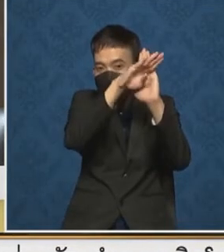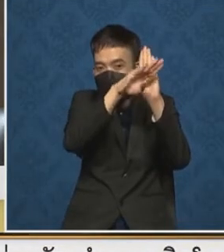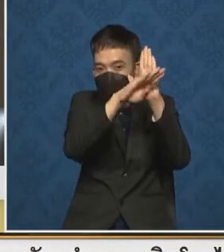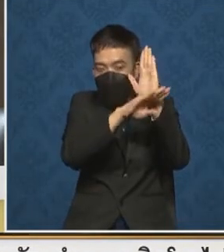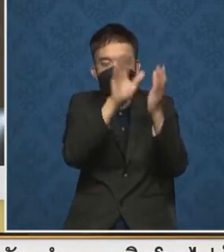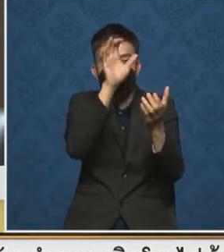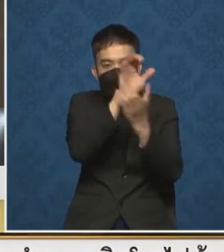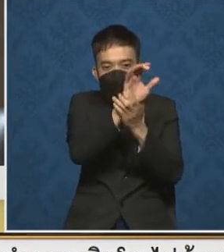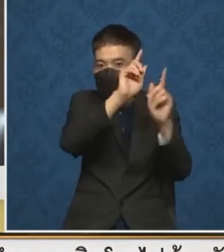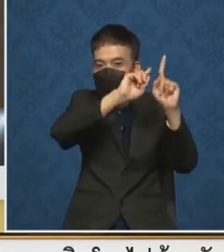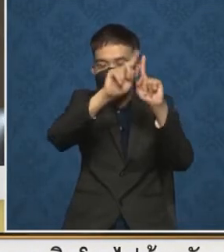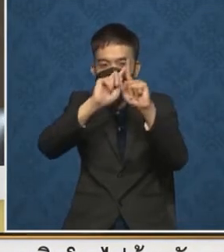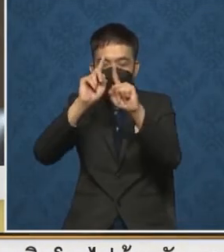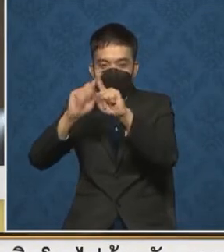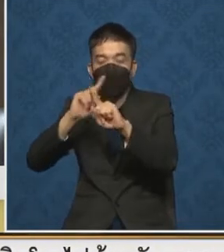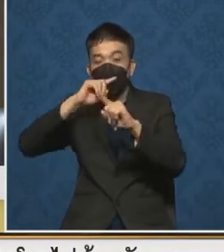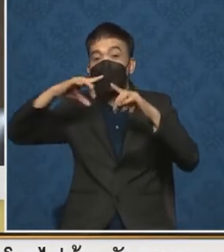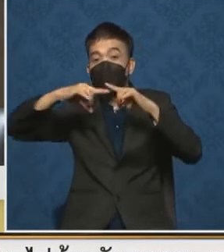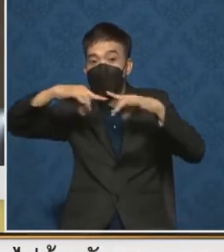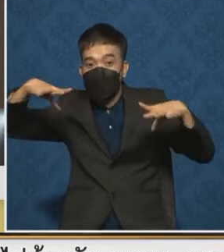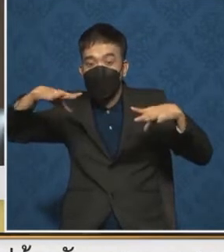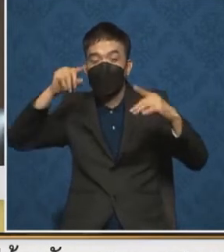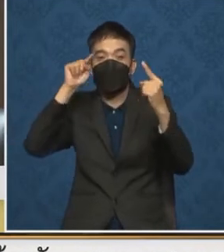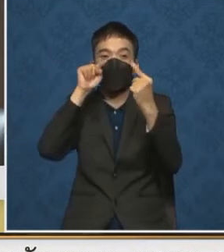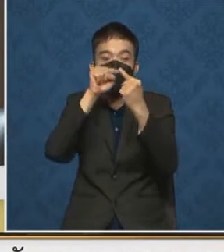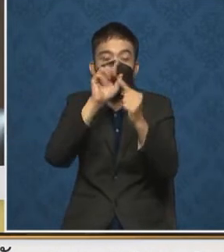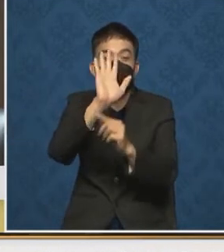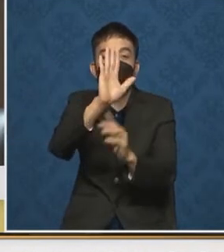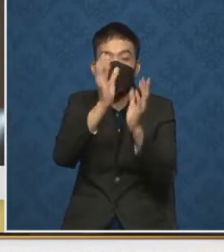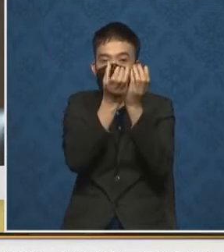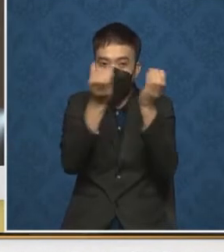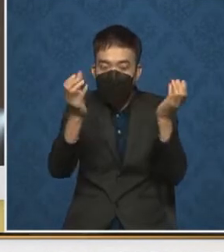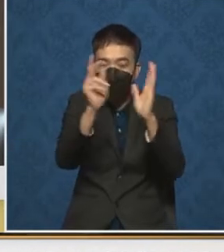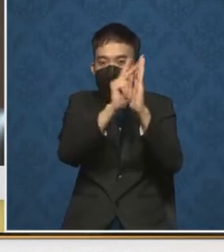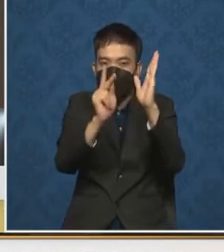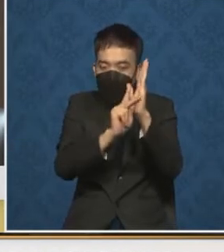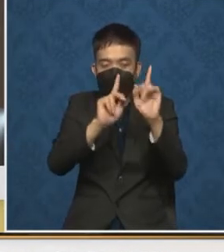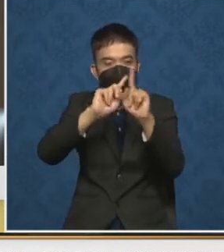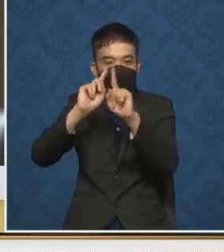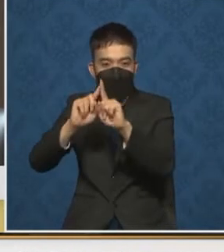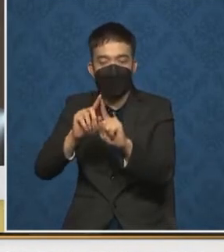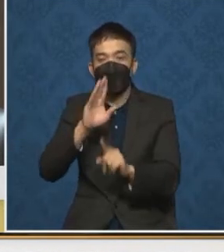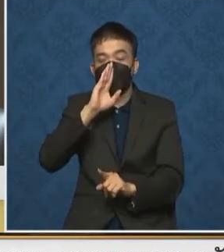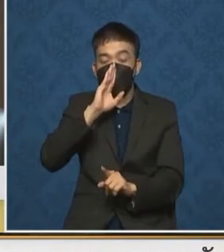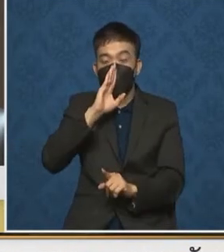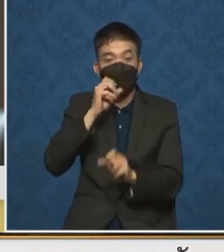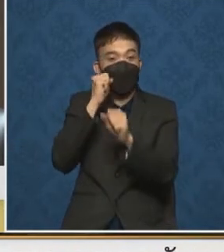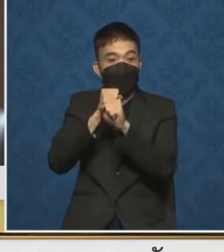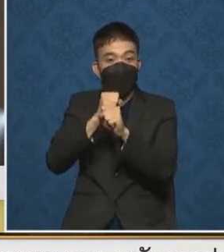หรอการกระทำใดขัดหรอแย้งต่อรฐธรมนูลบทบัหัหอการกระทำนั้นเป็นอันไม่ชอบ